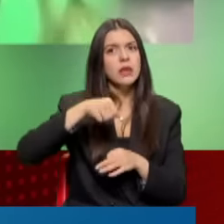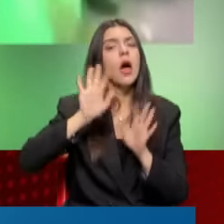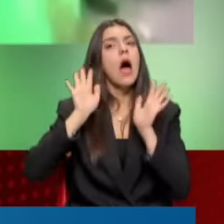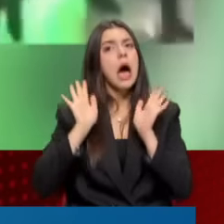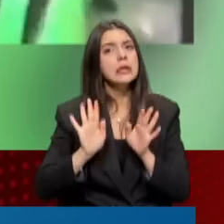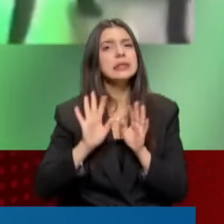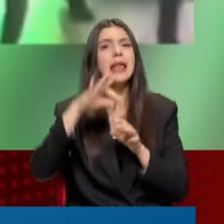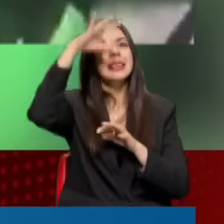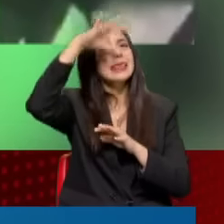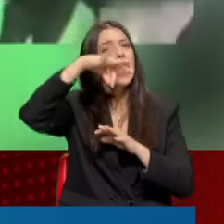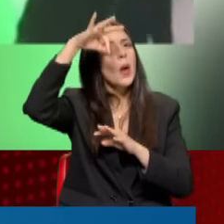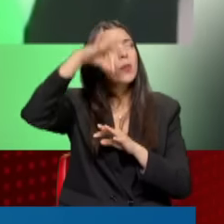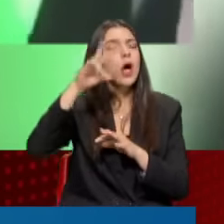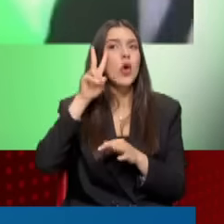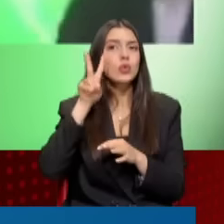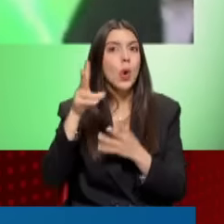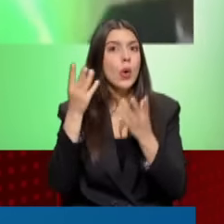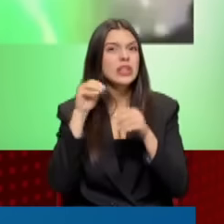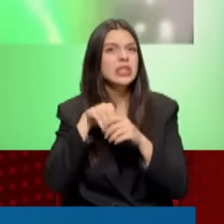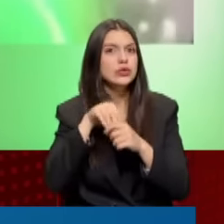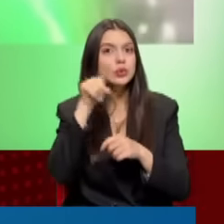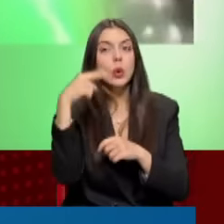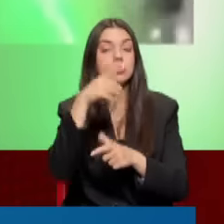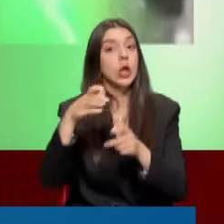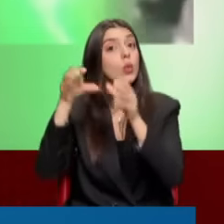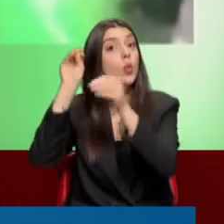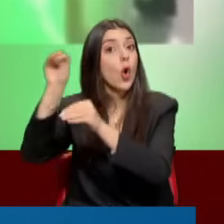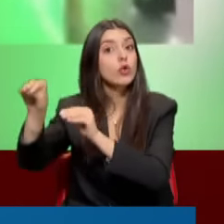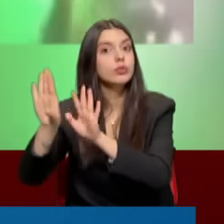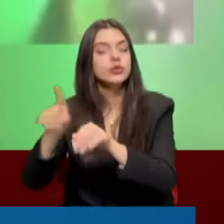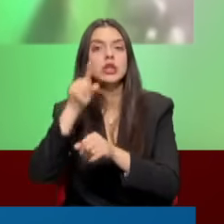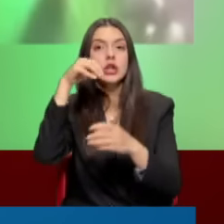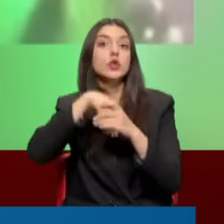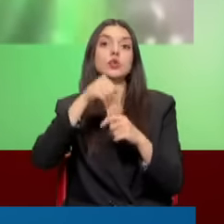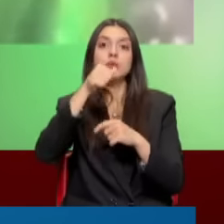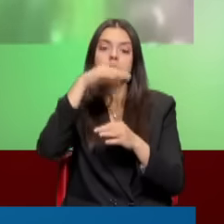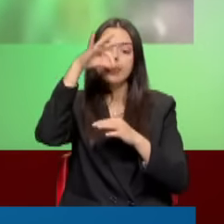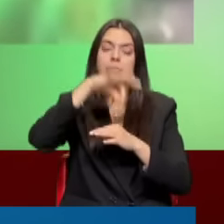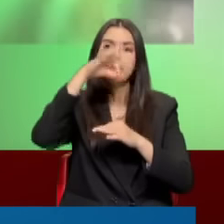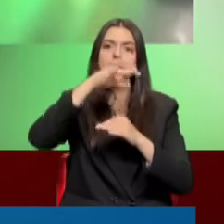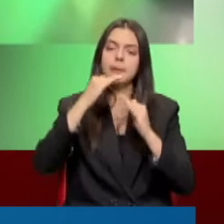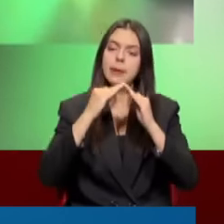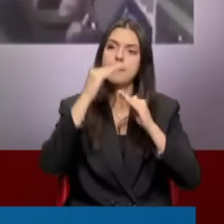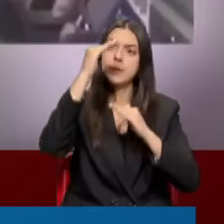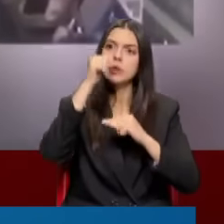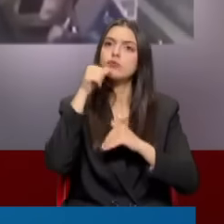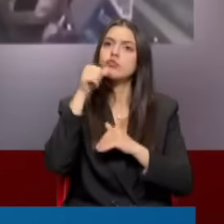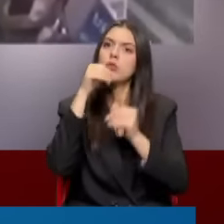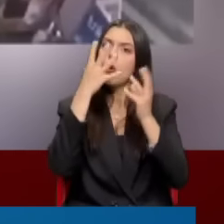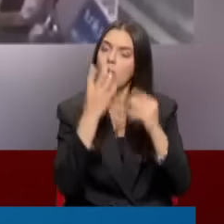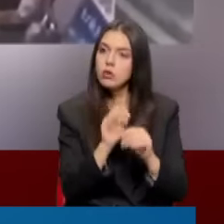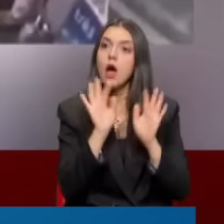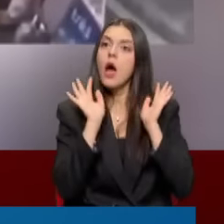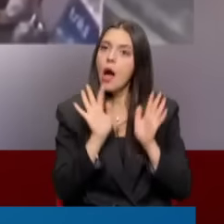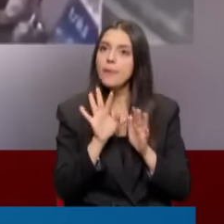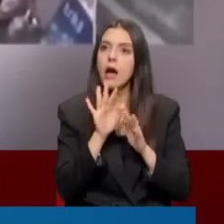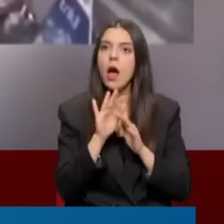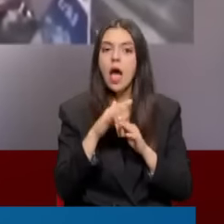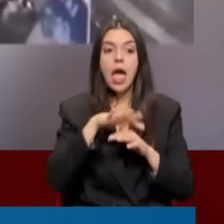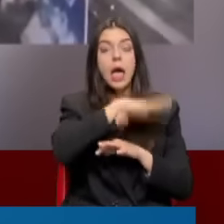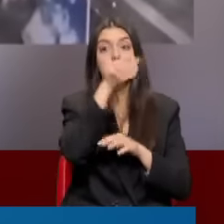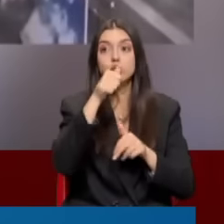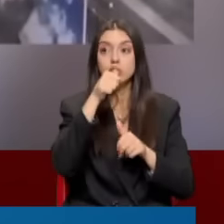Aslında damlama olduğu için oraya konduğu içindeki suyun damlaya damlaya biriken bir su olduğu ancak etrafı